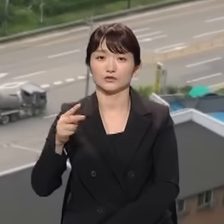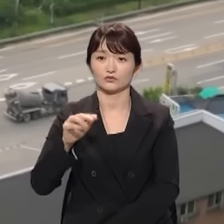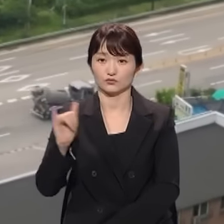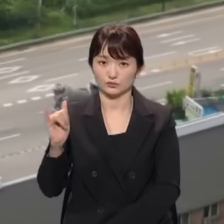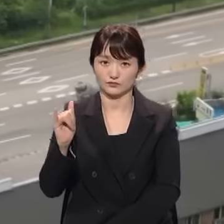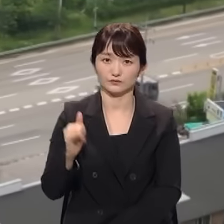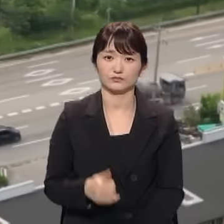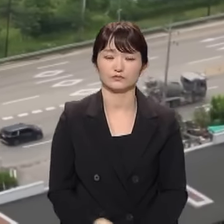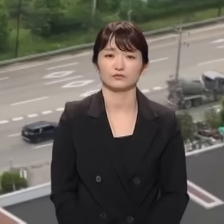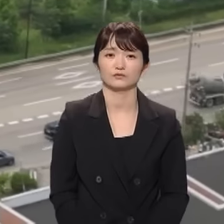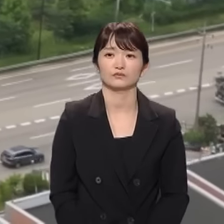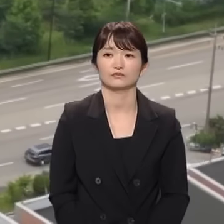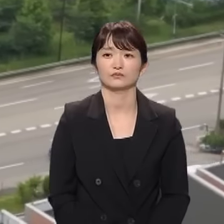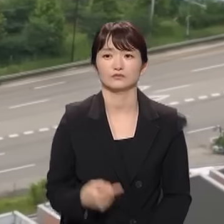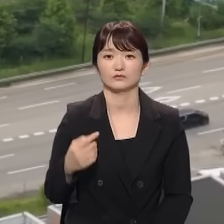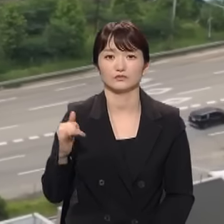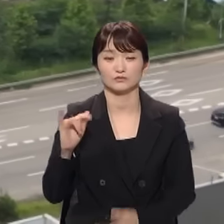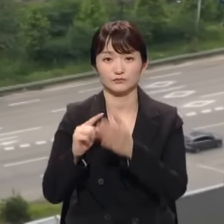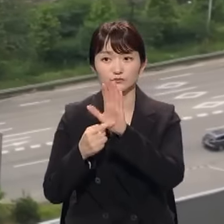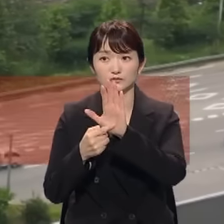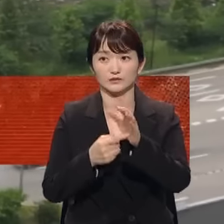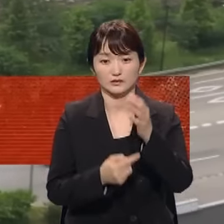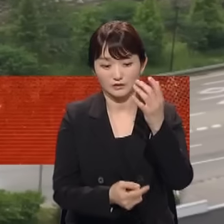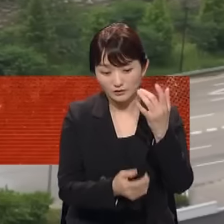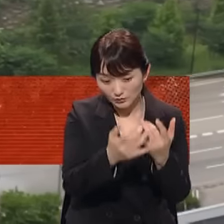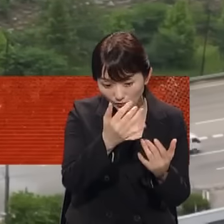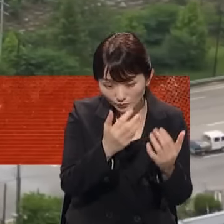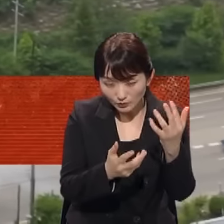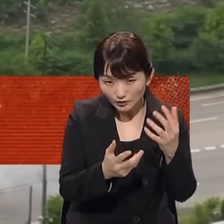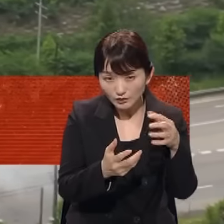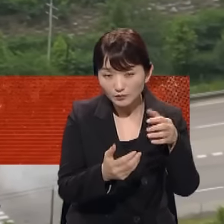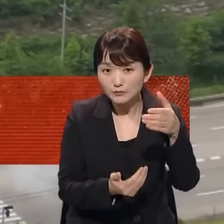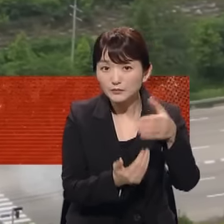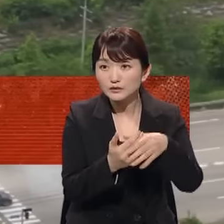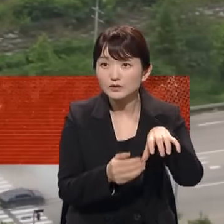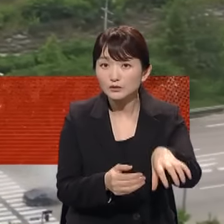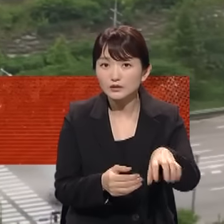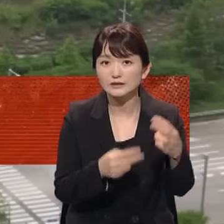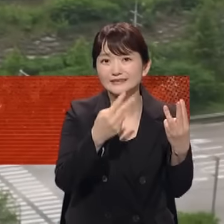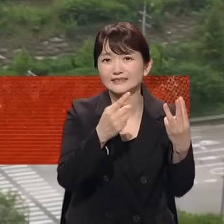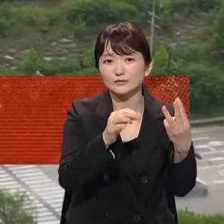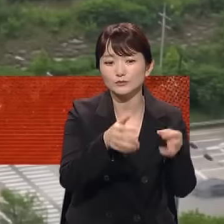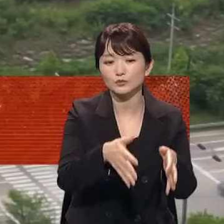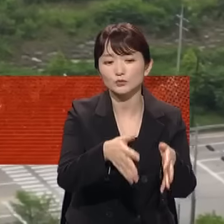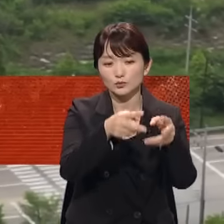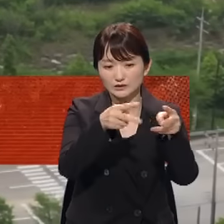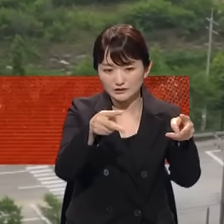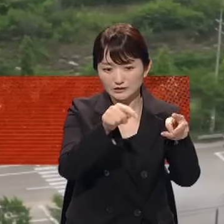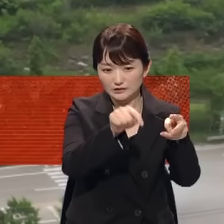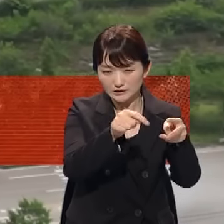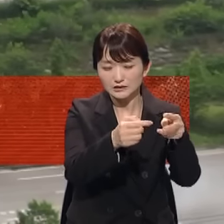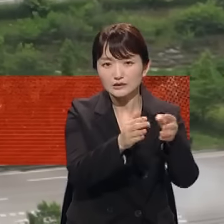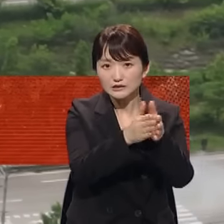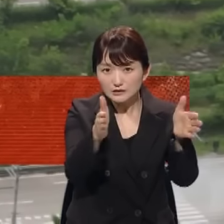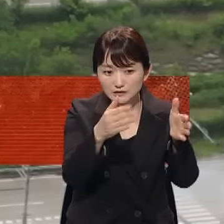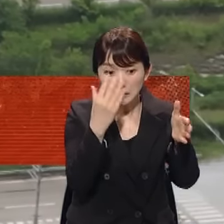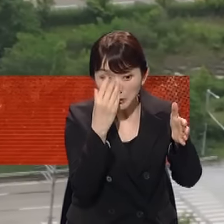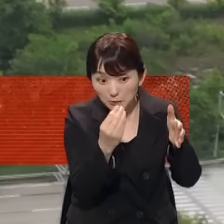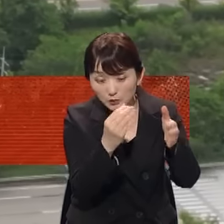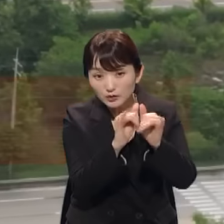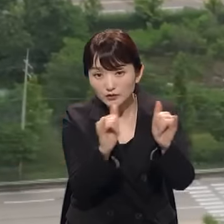걸로 전해졌는데요. 소방당국에 따르면 화재는 공장 3동 2층에서 시작된 걸로 알려졌습니다. 2층에서 대피했던